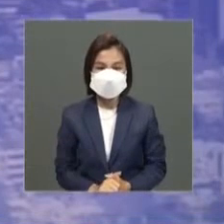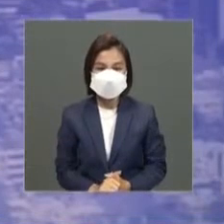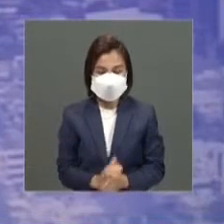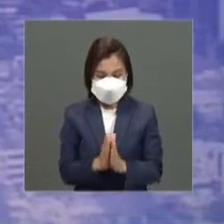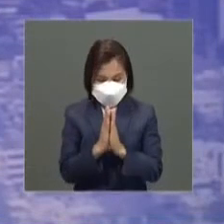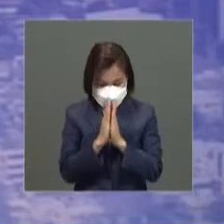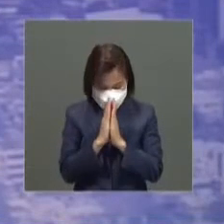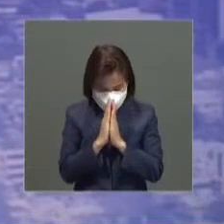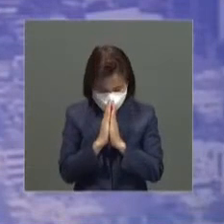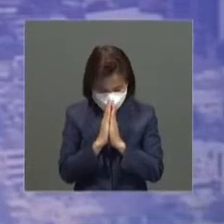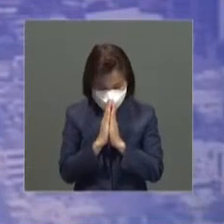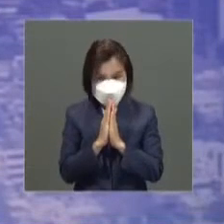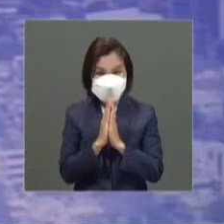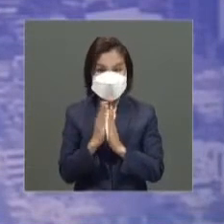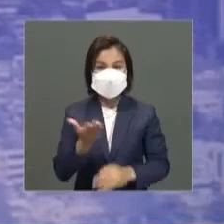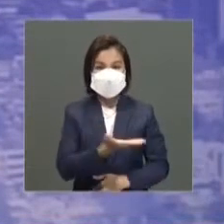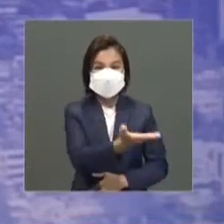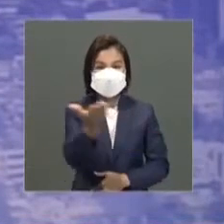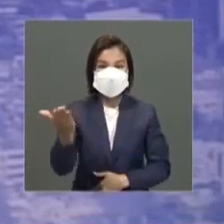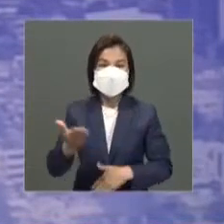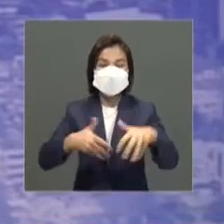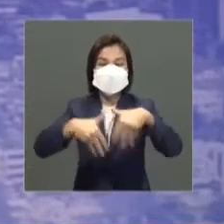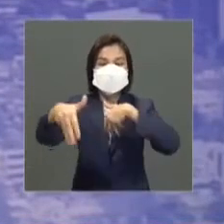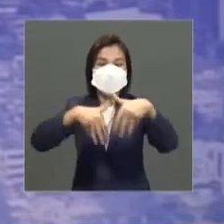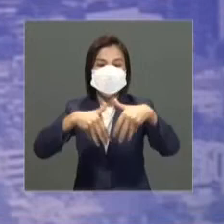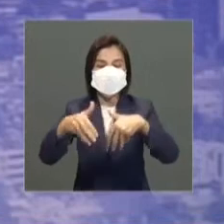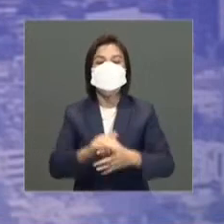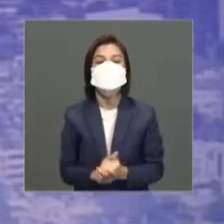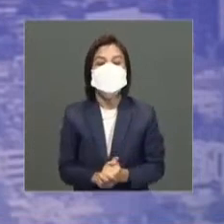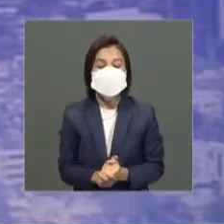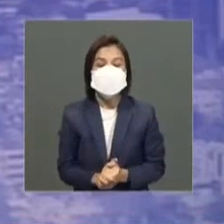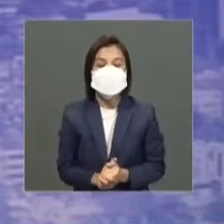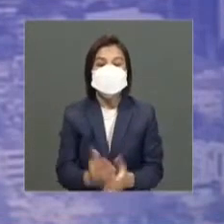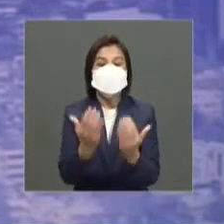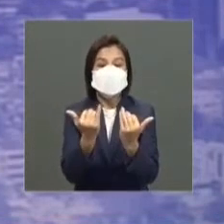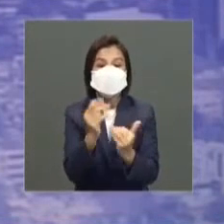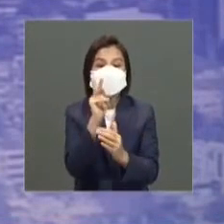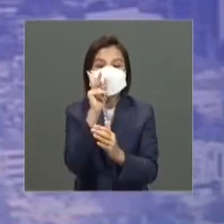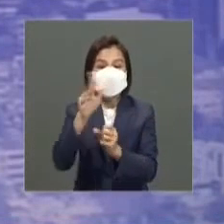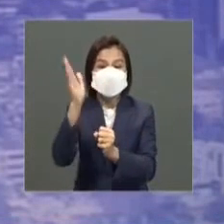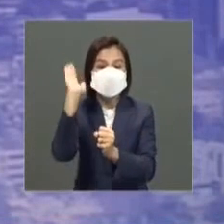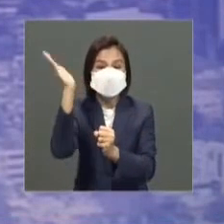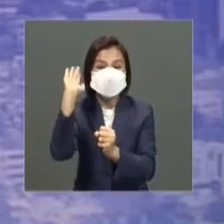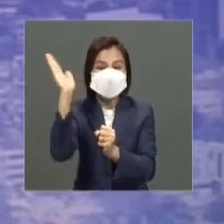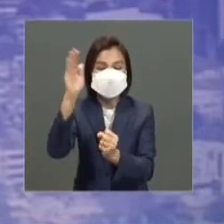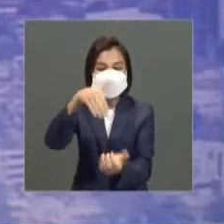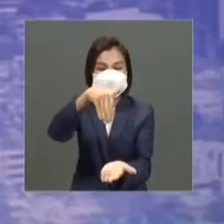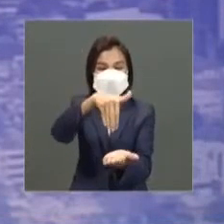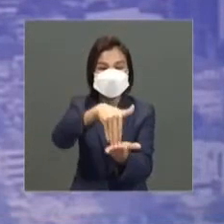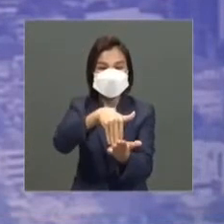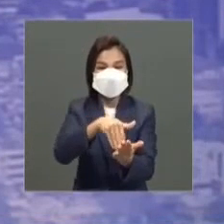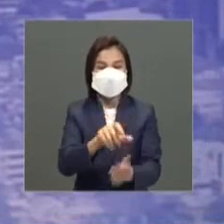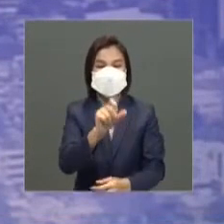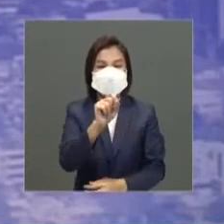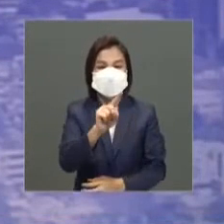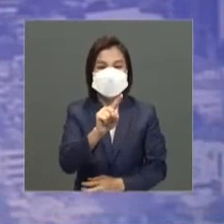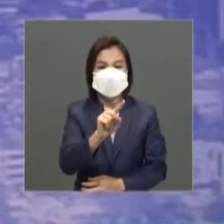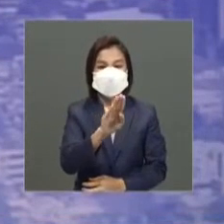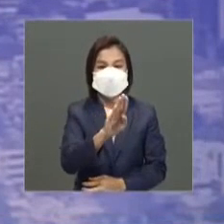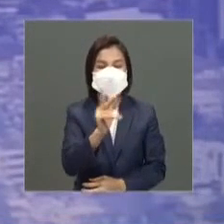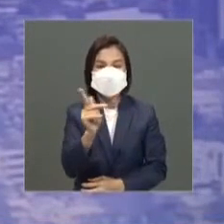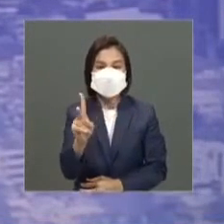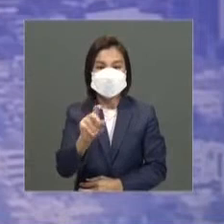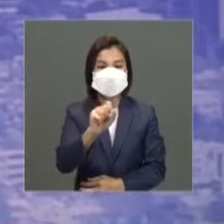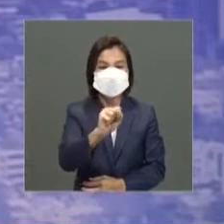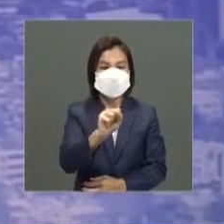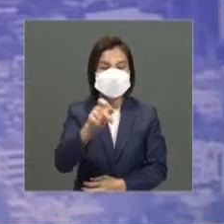กราบสวัสดีครับพี่น้องประชาชนที่เคารพรักทุกท่านครับวันนี้เป็นการแถลงข่าวของทางสบคสปกสบคนะครับที่มี